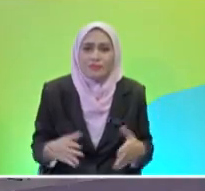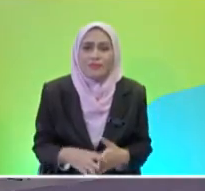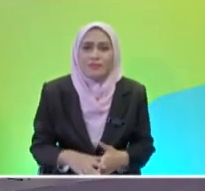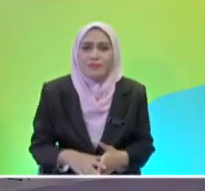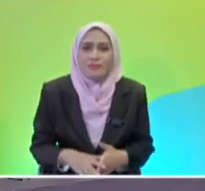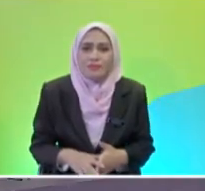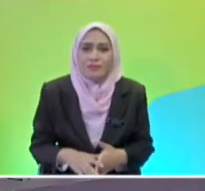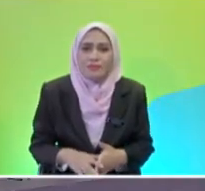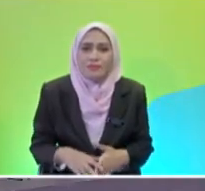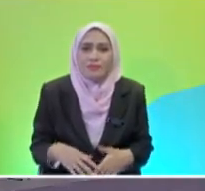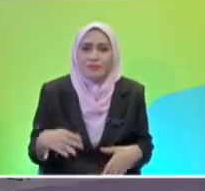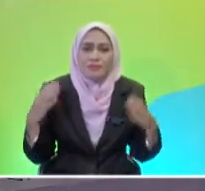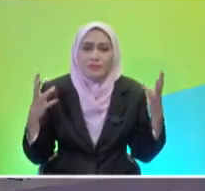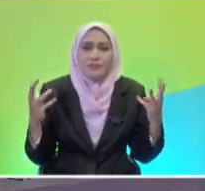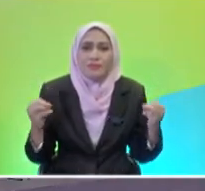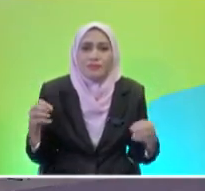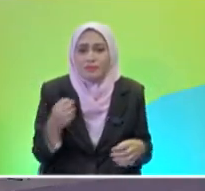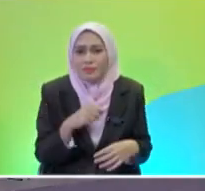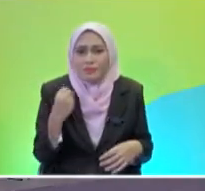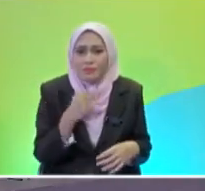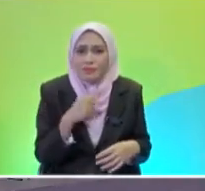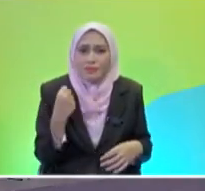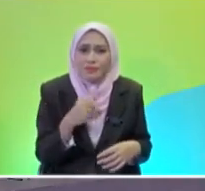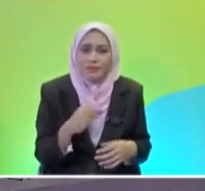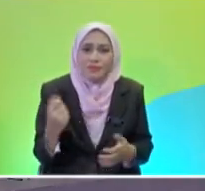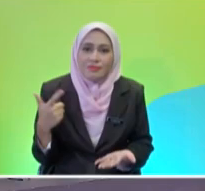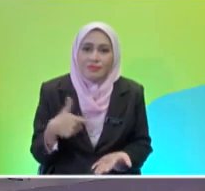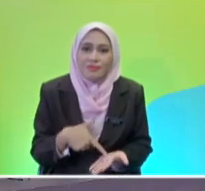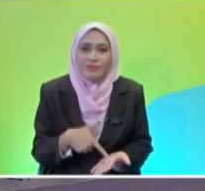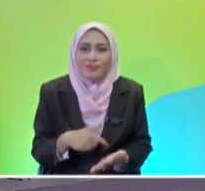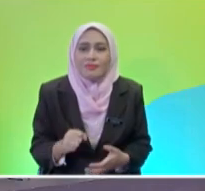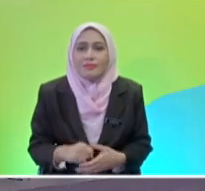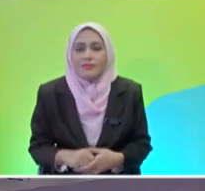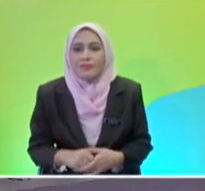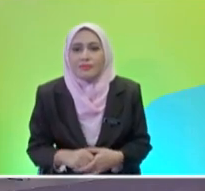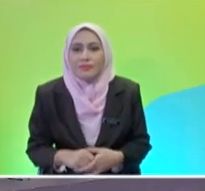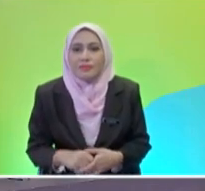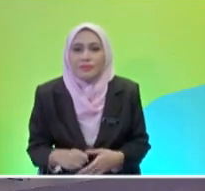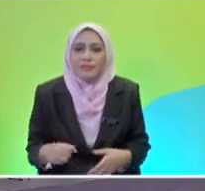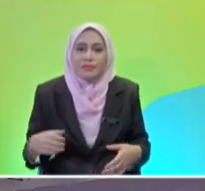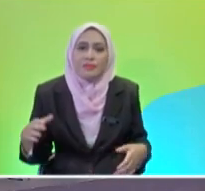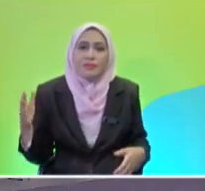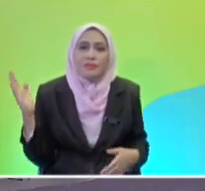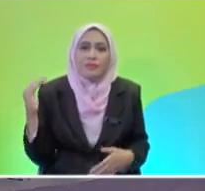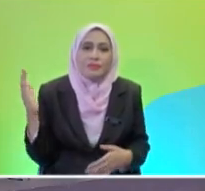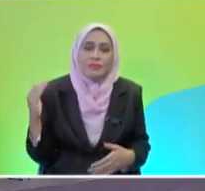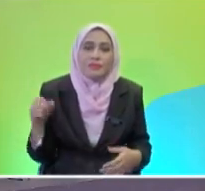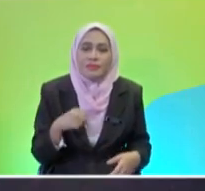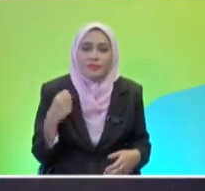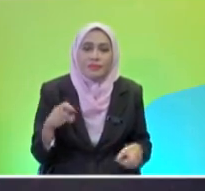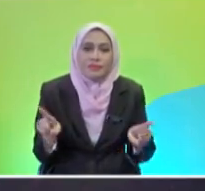dengan Kak Ria. Jom, cikgu. Dengan cici. Jom kita nyanyikan sama-sama.